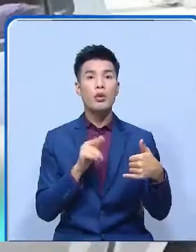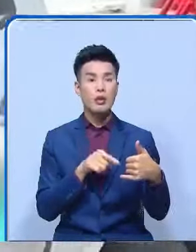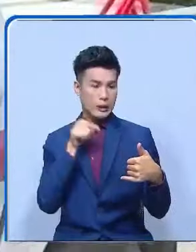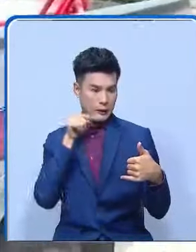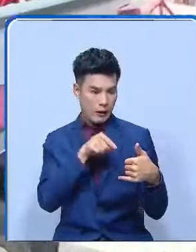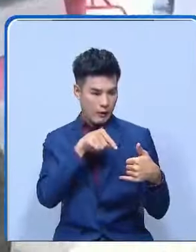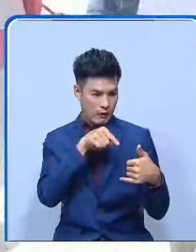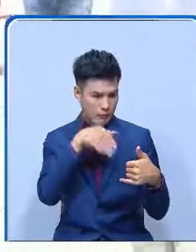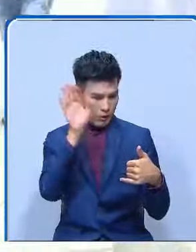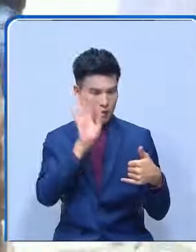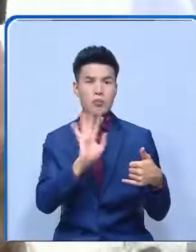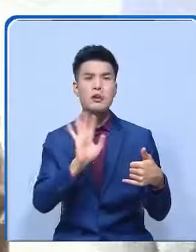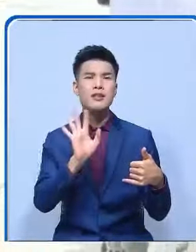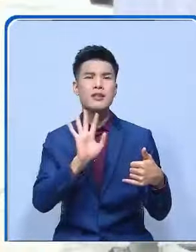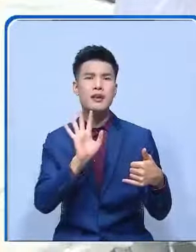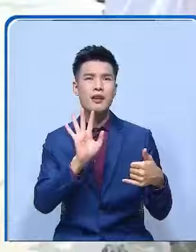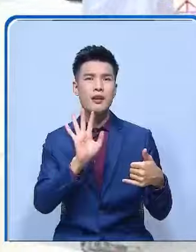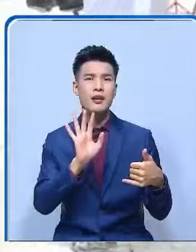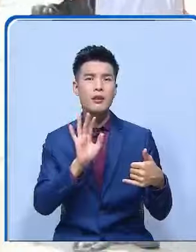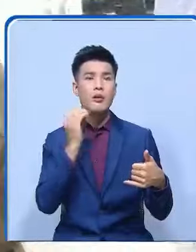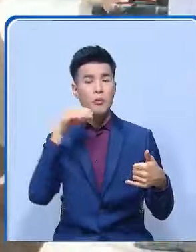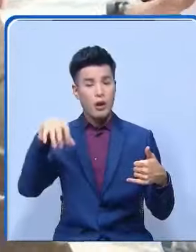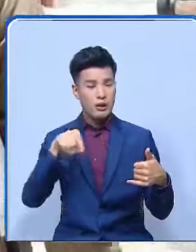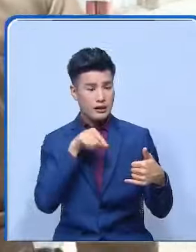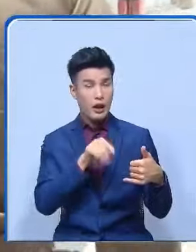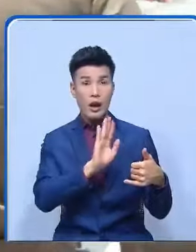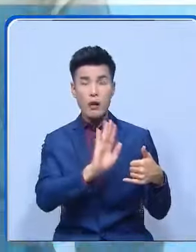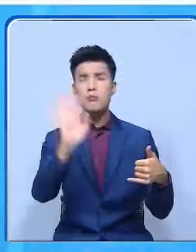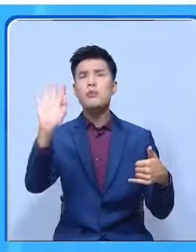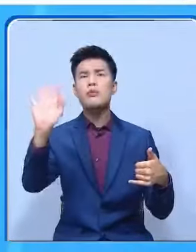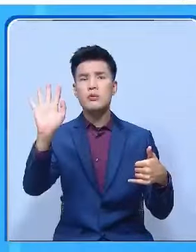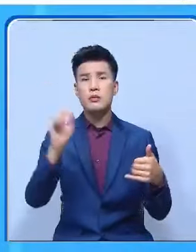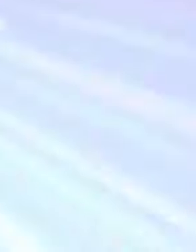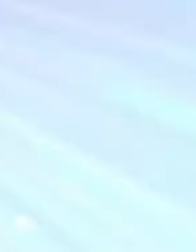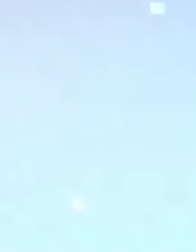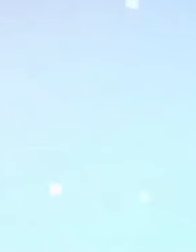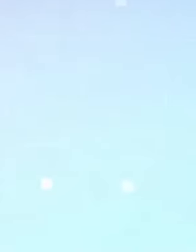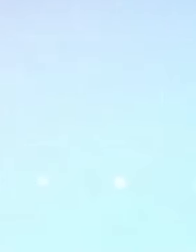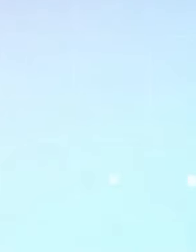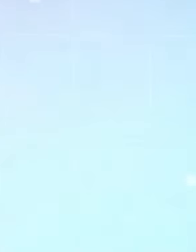งห้ามว่าห้ามมาทำข่าวหน้าบ้านจันทร์สองล่าแต่อย่างใดค่ะ